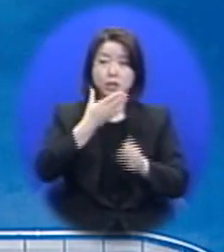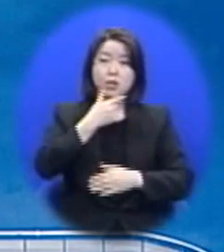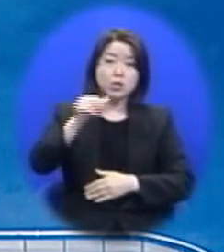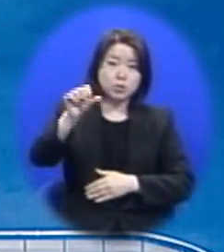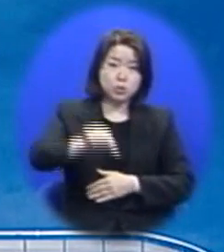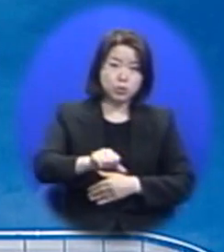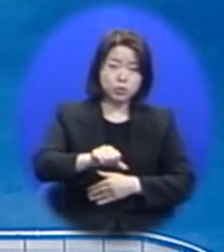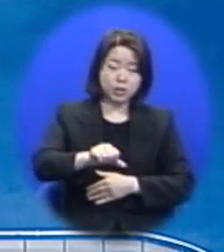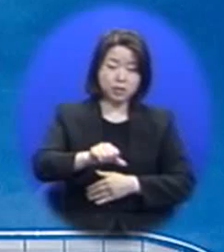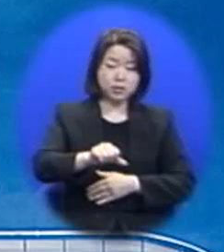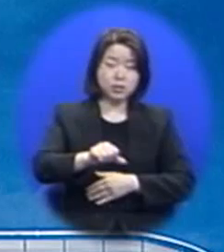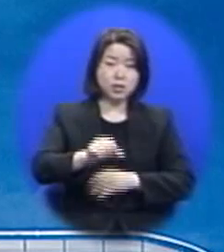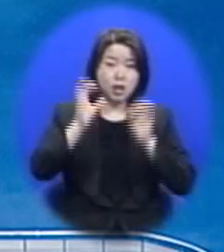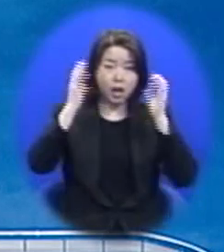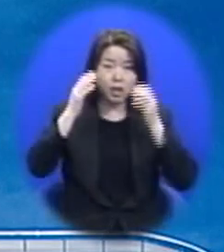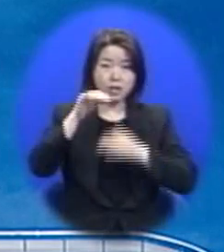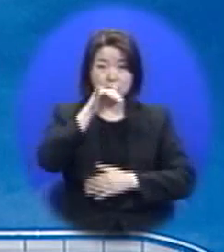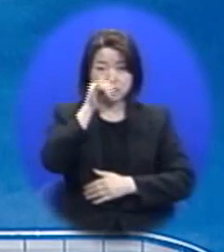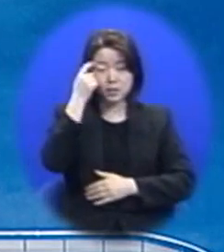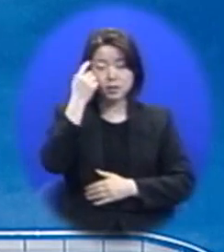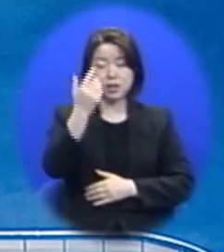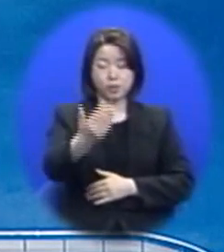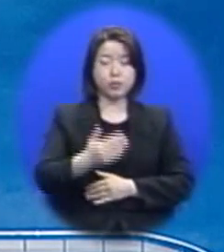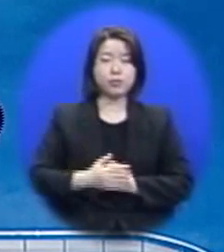아이가 생겼을까요?